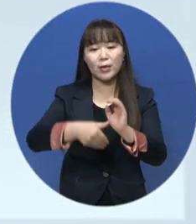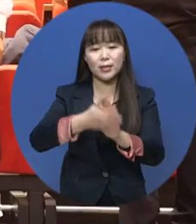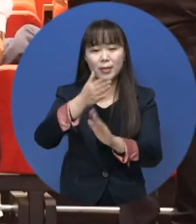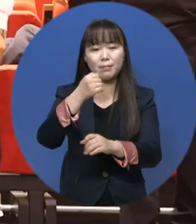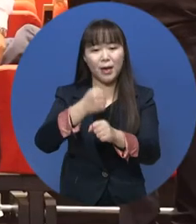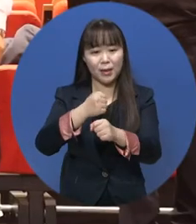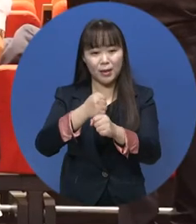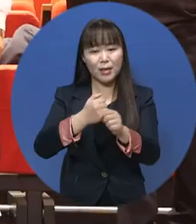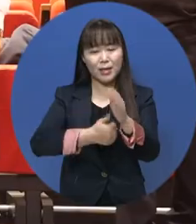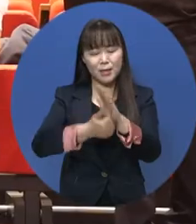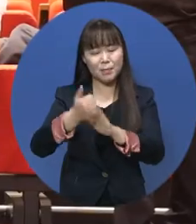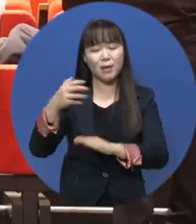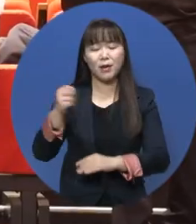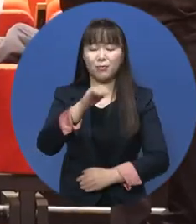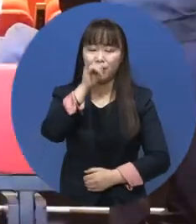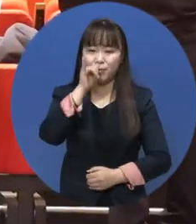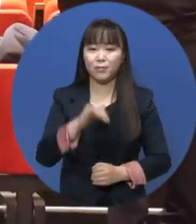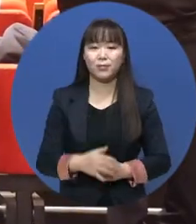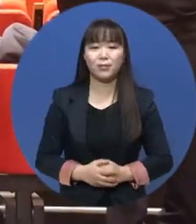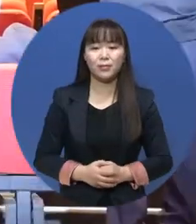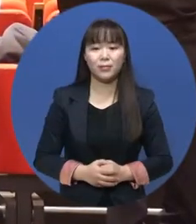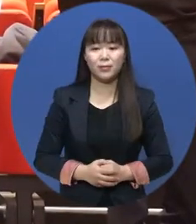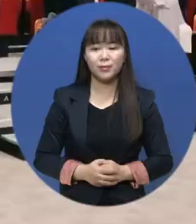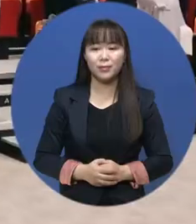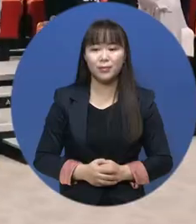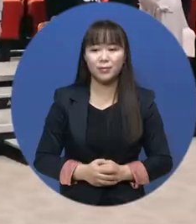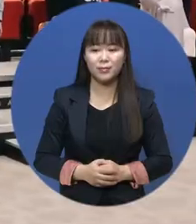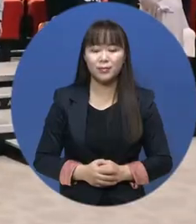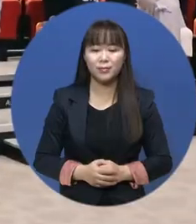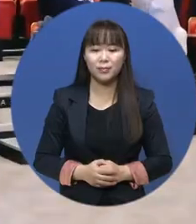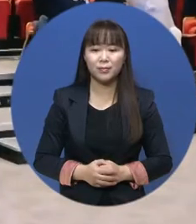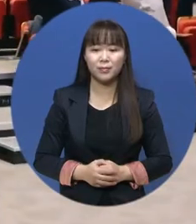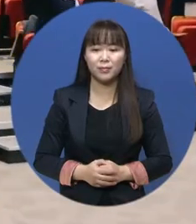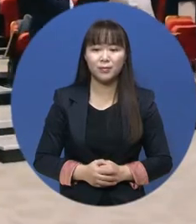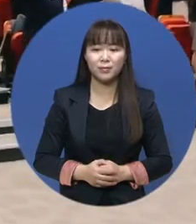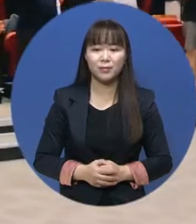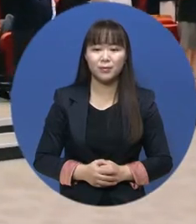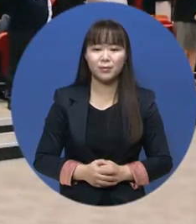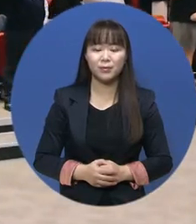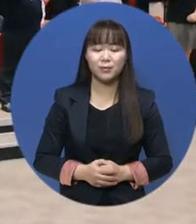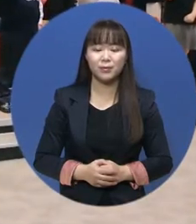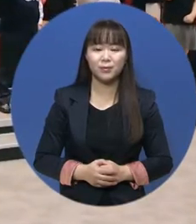가겠다는 희망을 키워가고 있습니다. 복지TV 경기방송 정은선입니다.